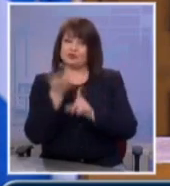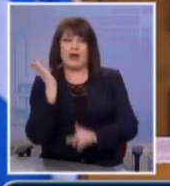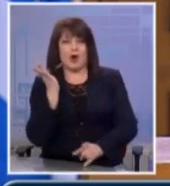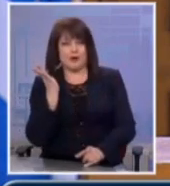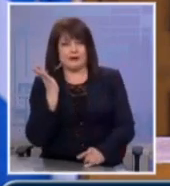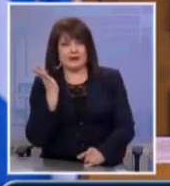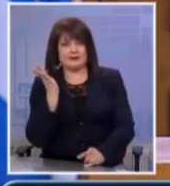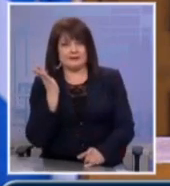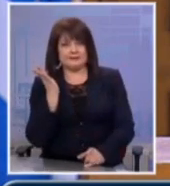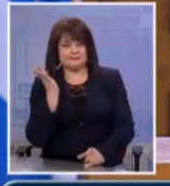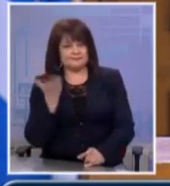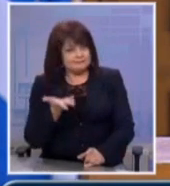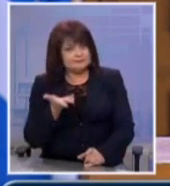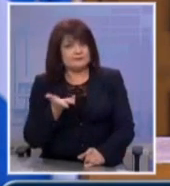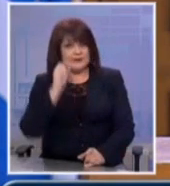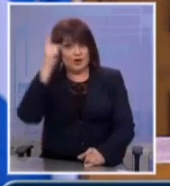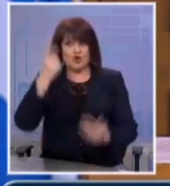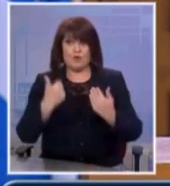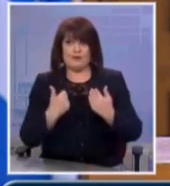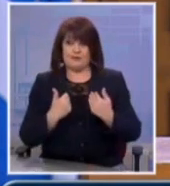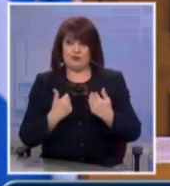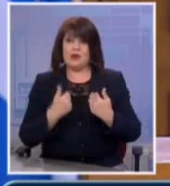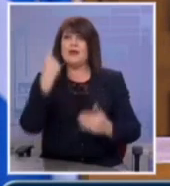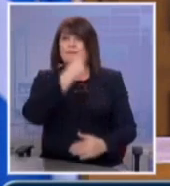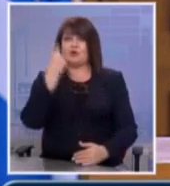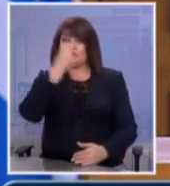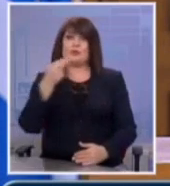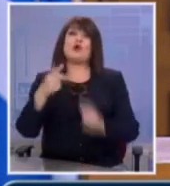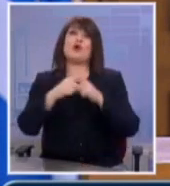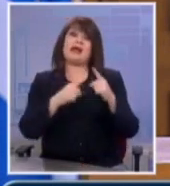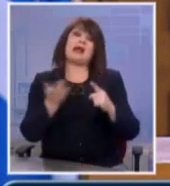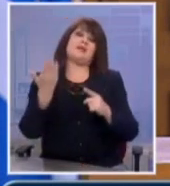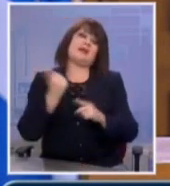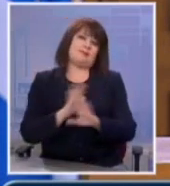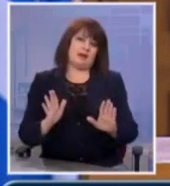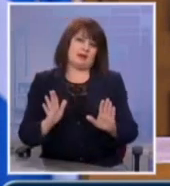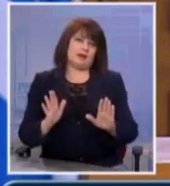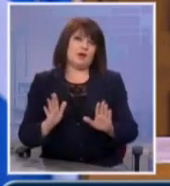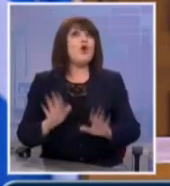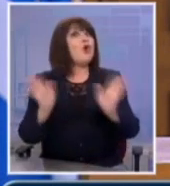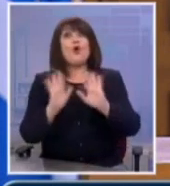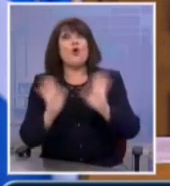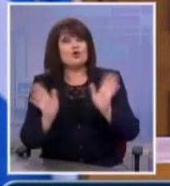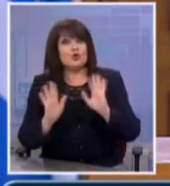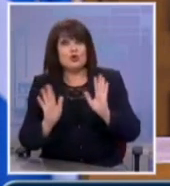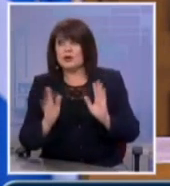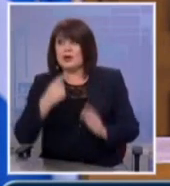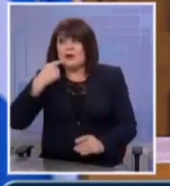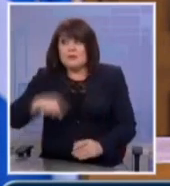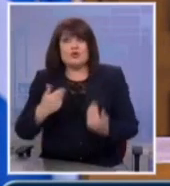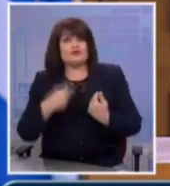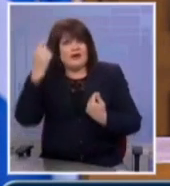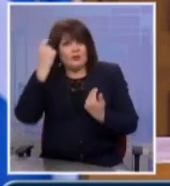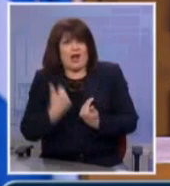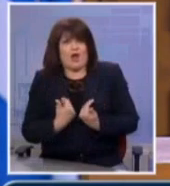αγορητές. Κατά τη γνώμη του Προεδρείου, προσωπικό θέμα, κύριε Χαϊκάλη, δεν ακουστήκε για σας κάτι. Όχι, όχι, όχι, δεν είναι. Απλώς προσβάλλε την νοημοσύνη